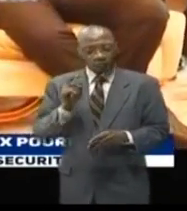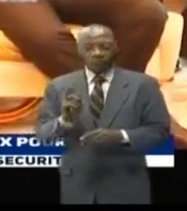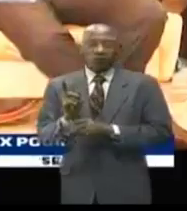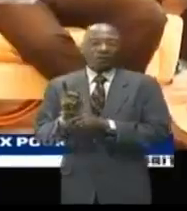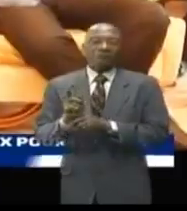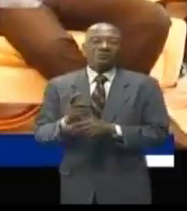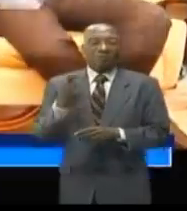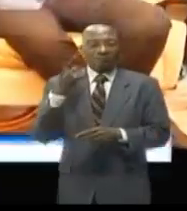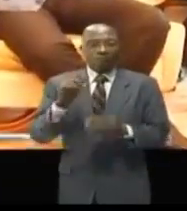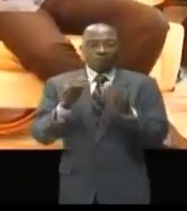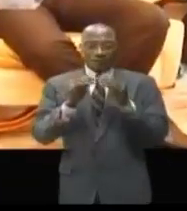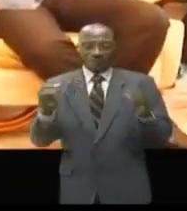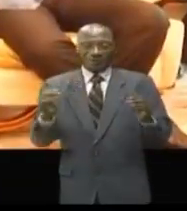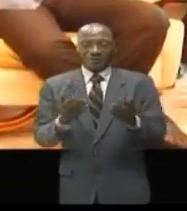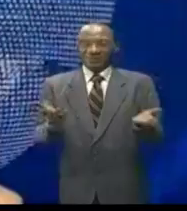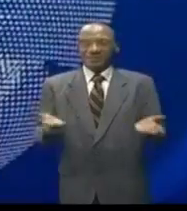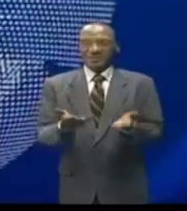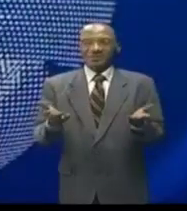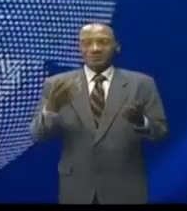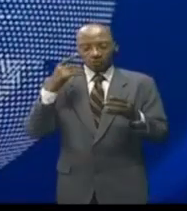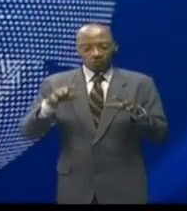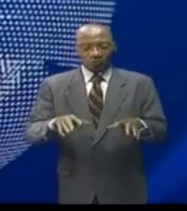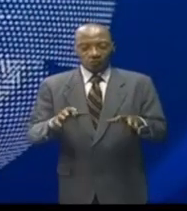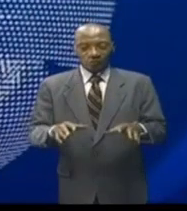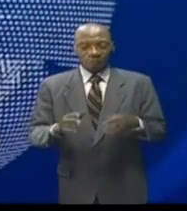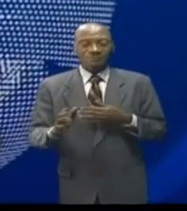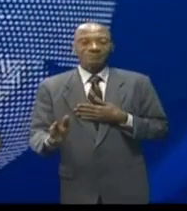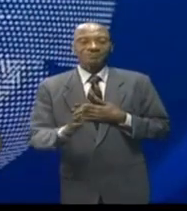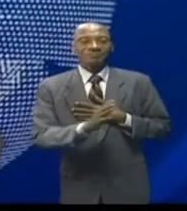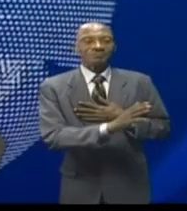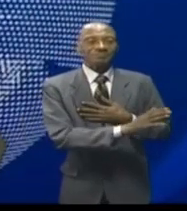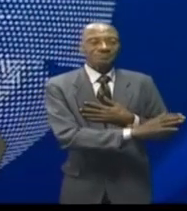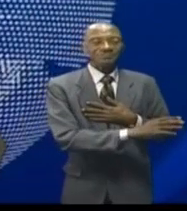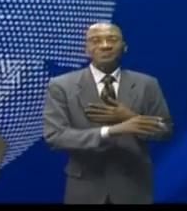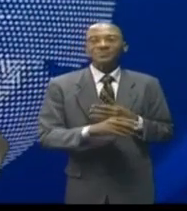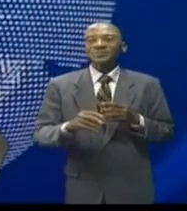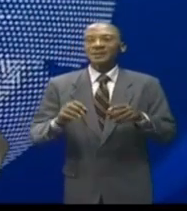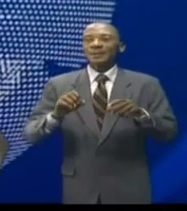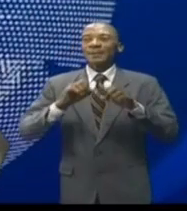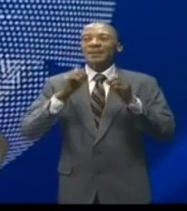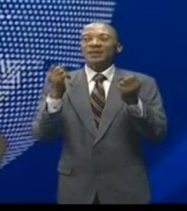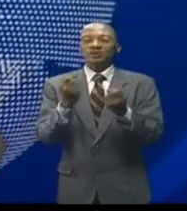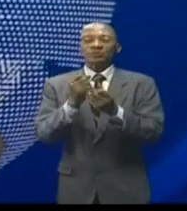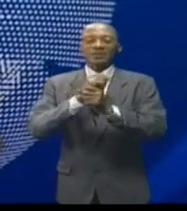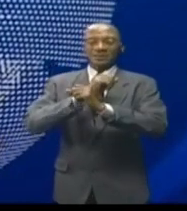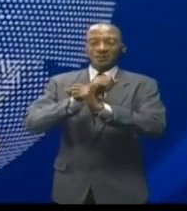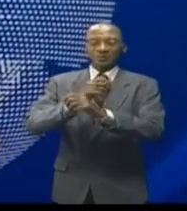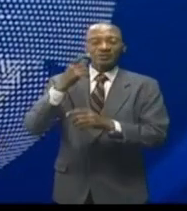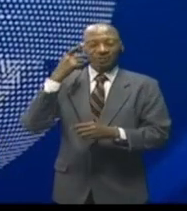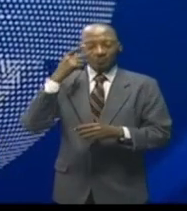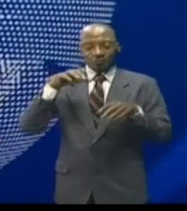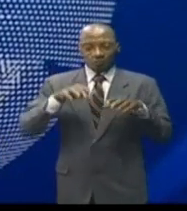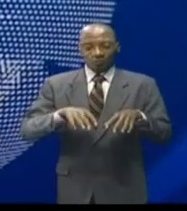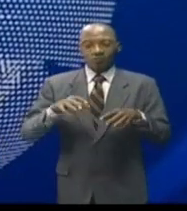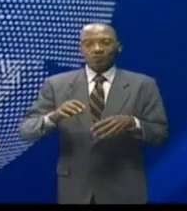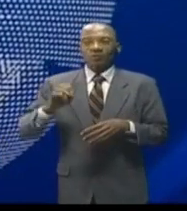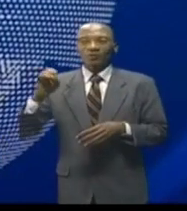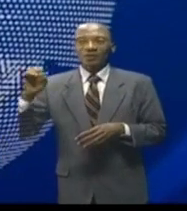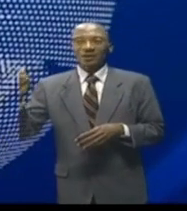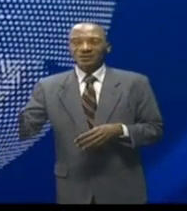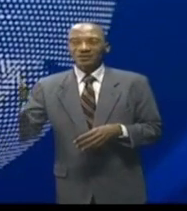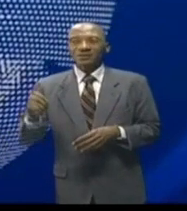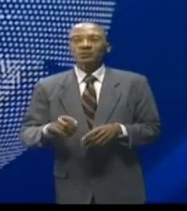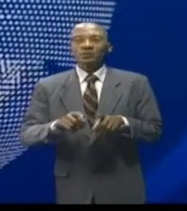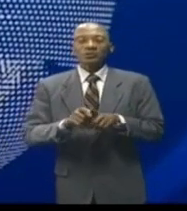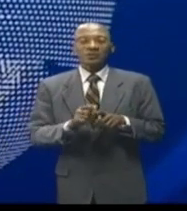au sein de la région de grands lacs qui ont sécurité qui prévaut dans l'est de la République démocratique du Congo ainsi que la